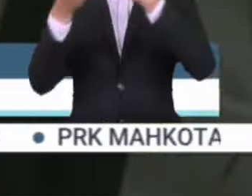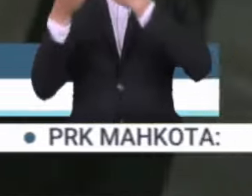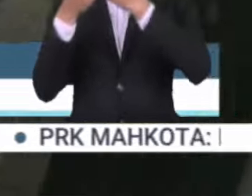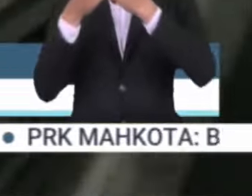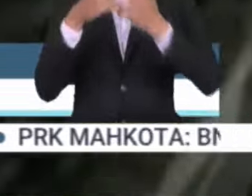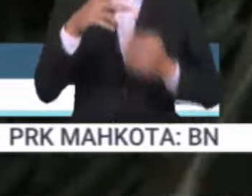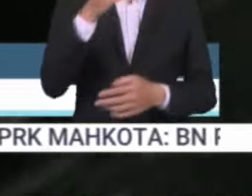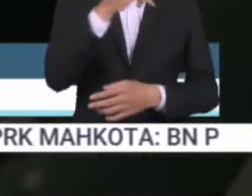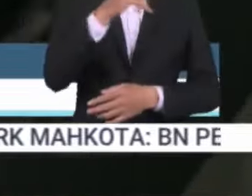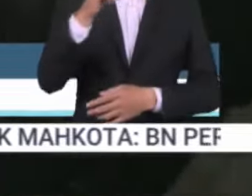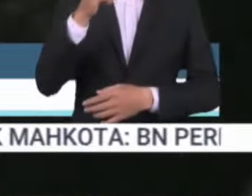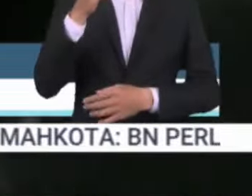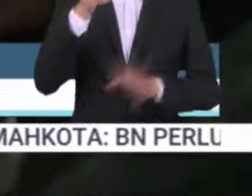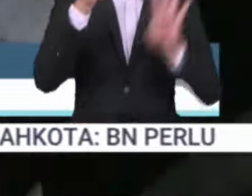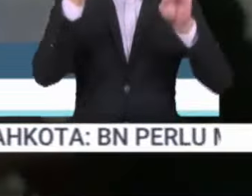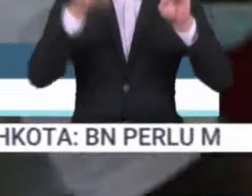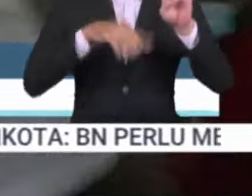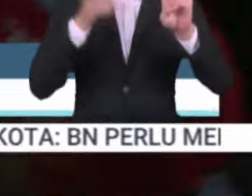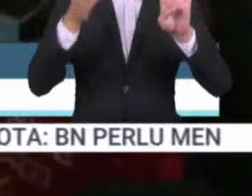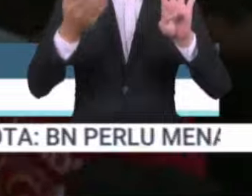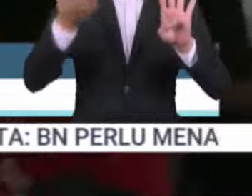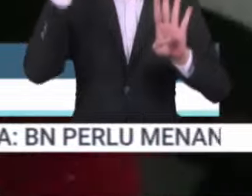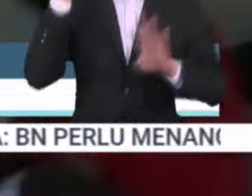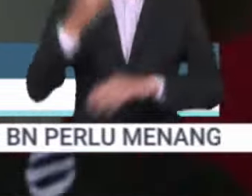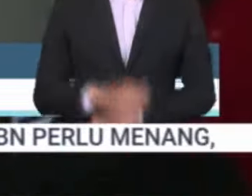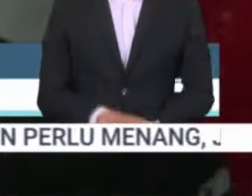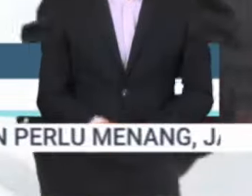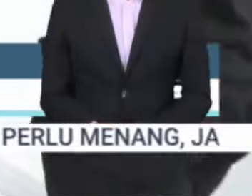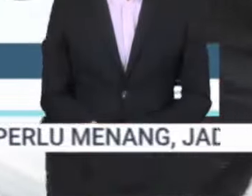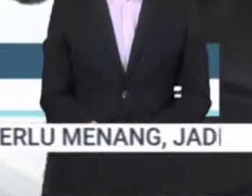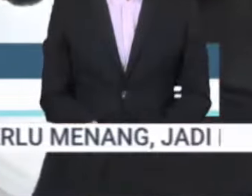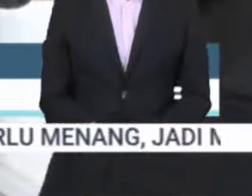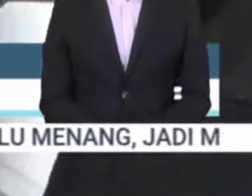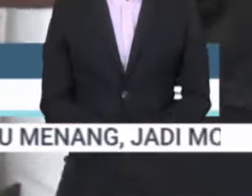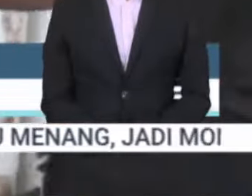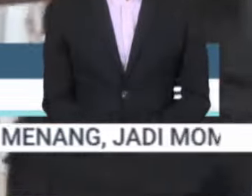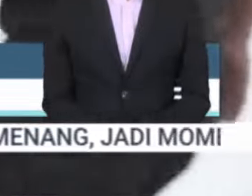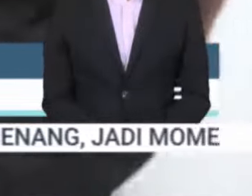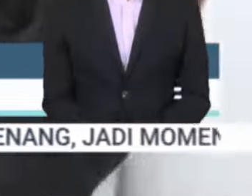Bandar Tenggara, Kota Tinggi 4 September lalu.